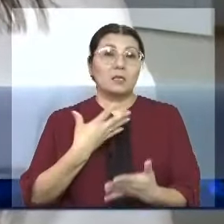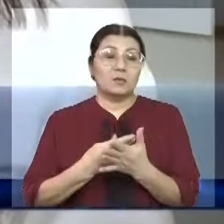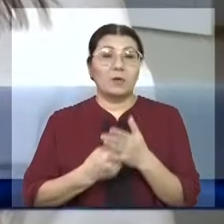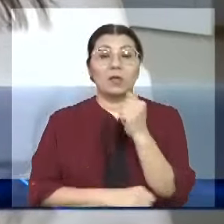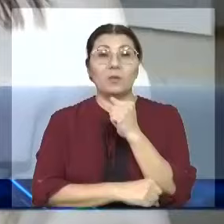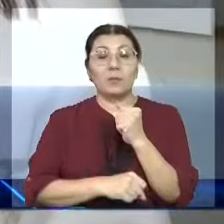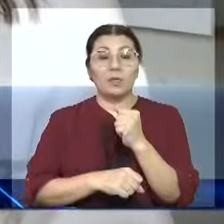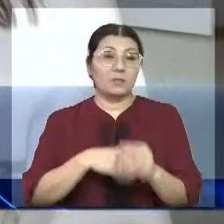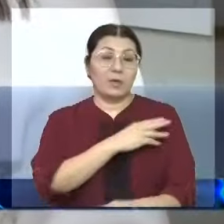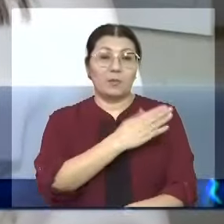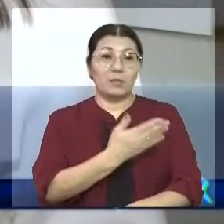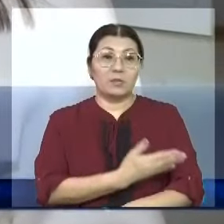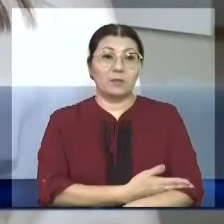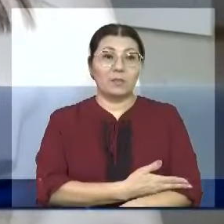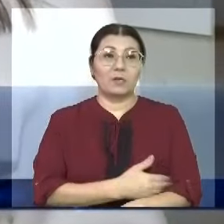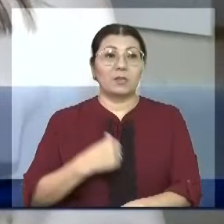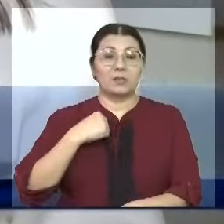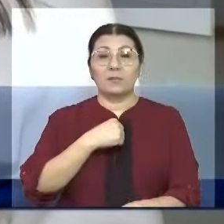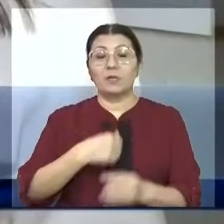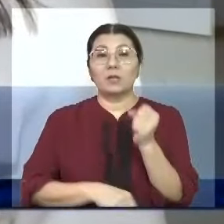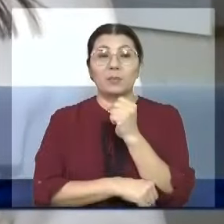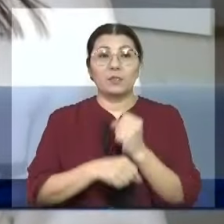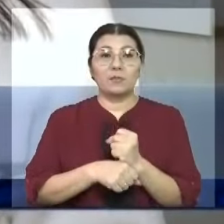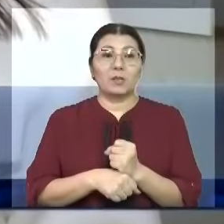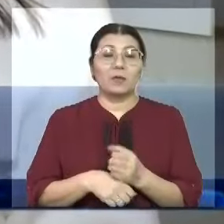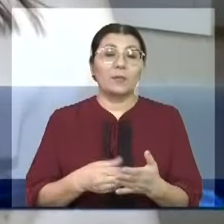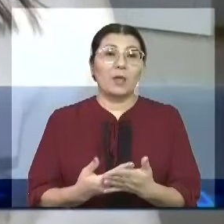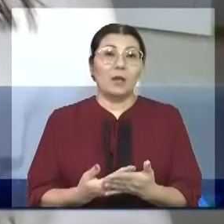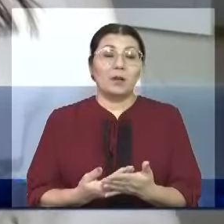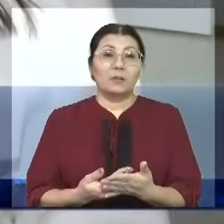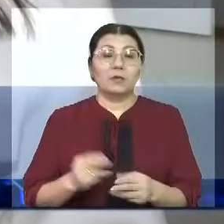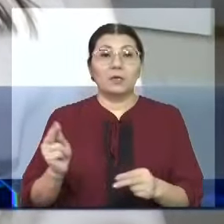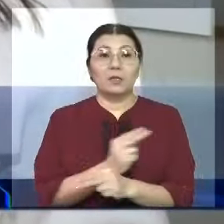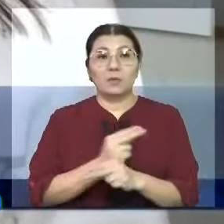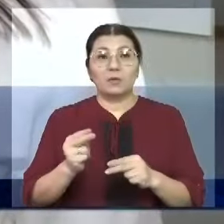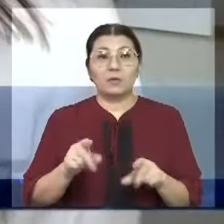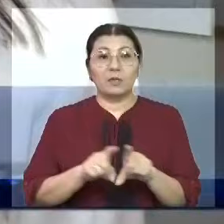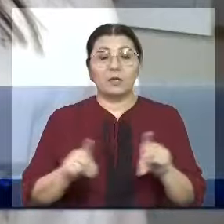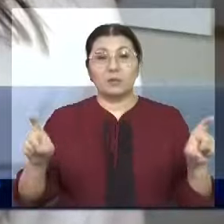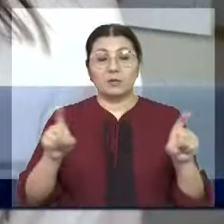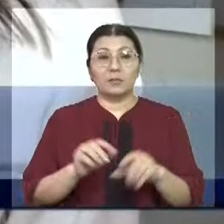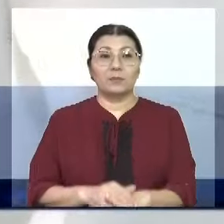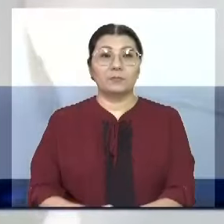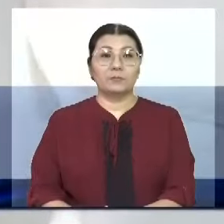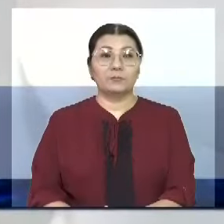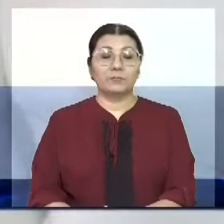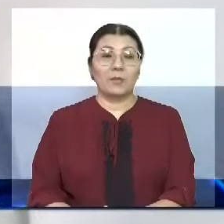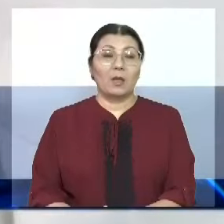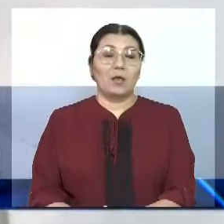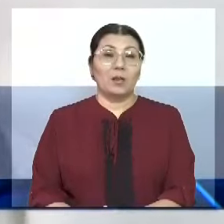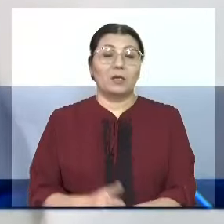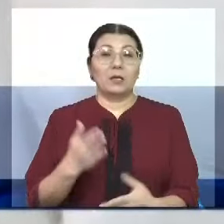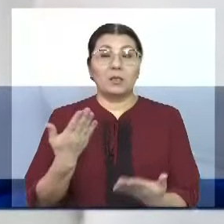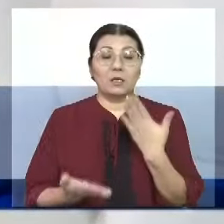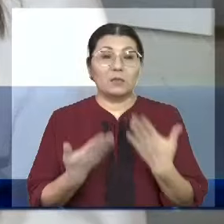никаких подрядных организаций строительных организаций своими силами отремонтировали данный участк обшити вообще Конечно